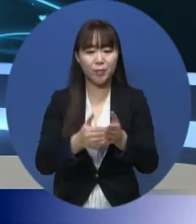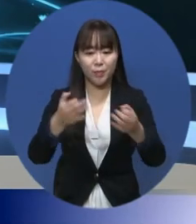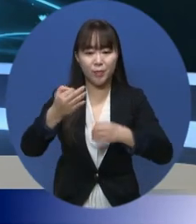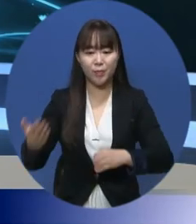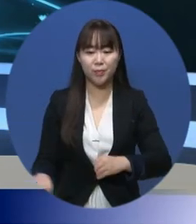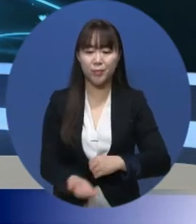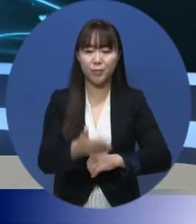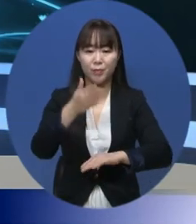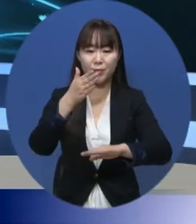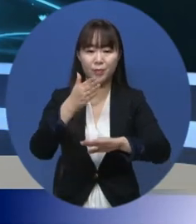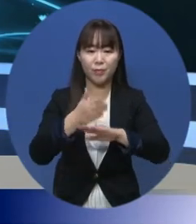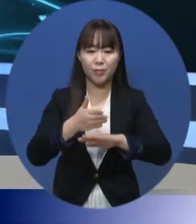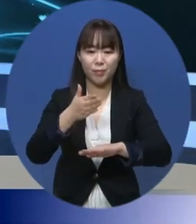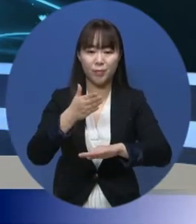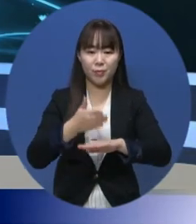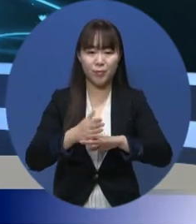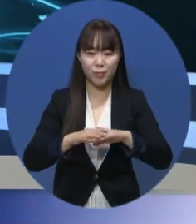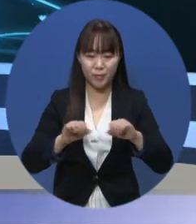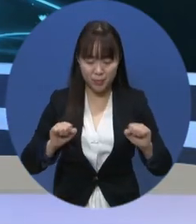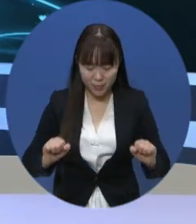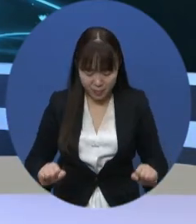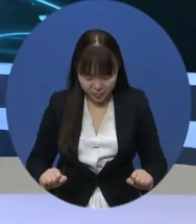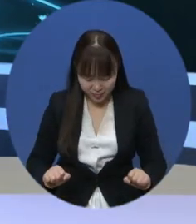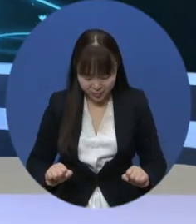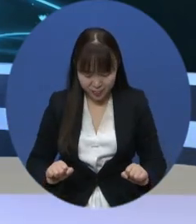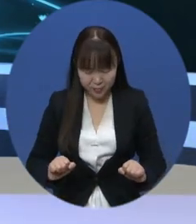마칩니다 시청해주신 여러분 고맙습니다